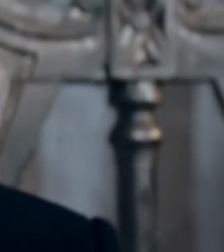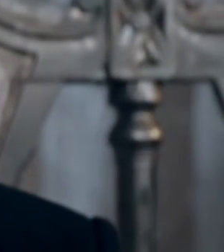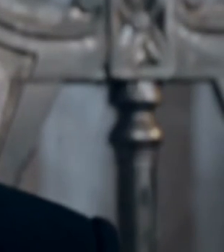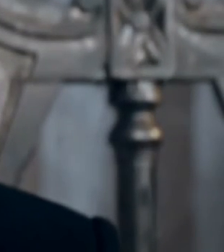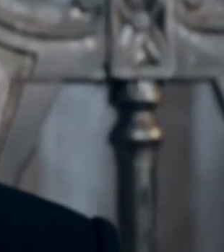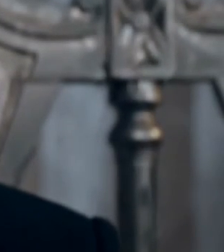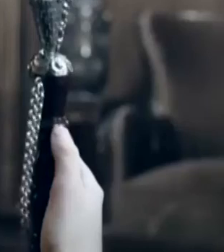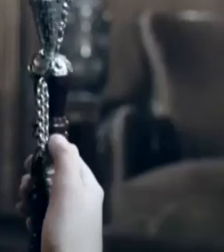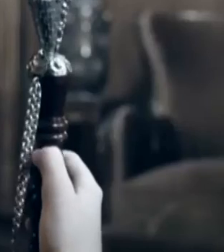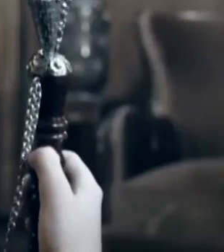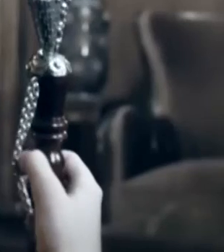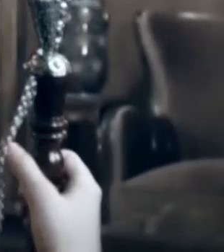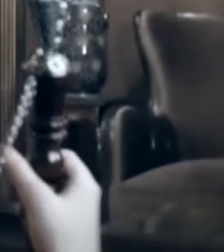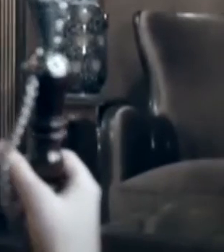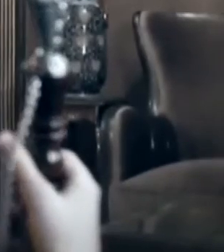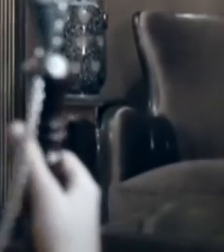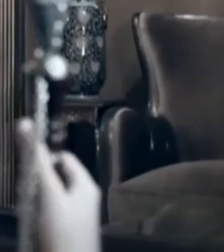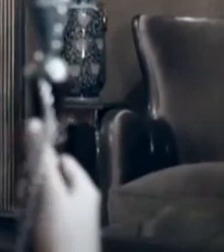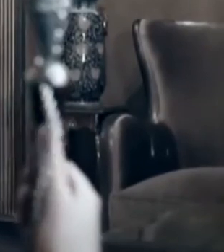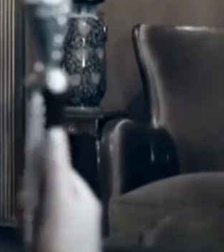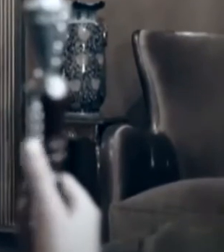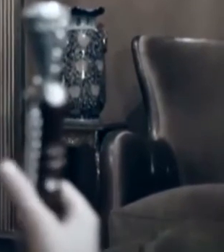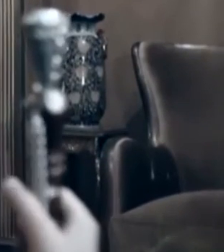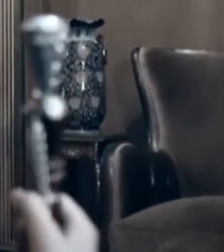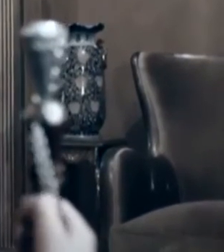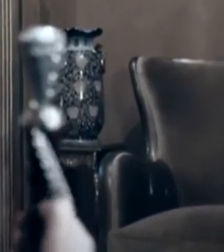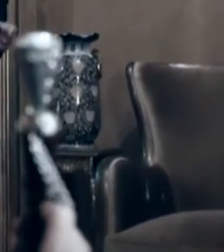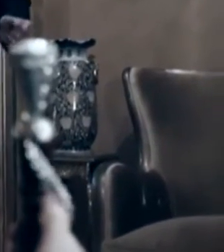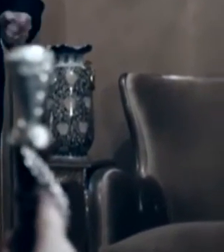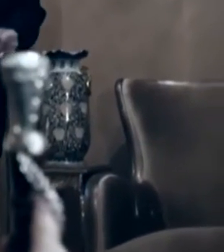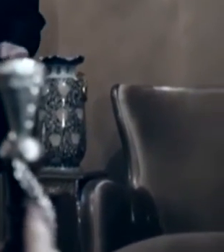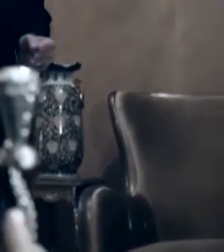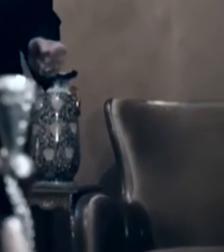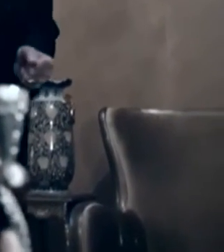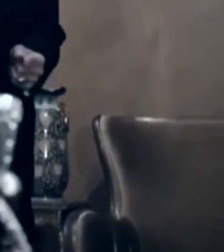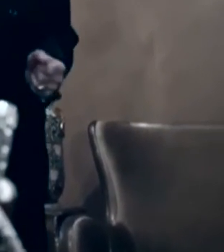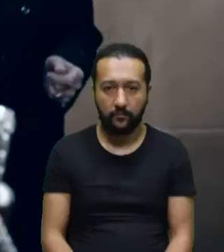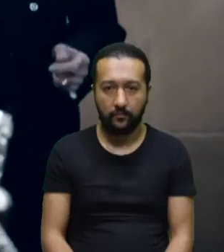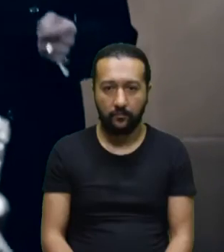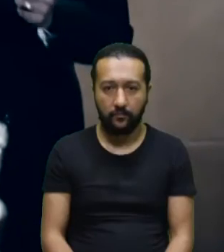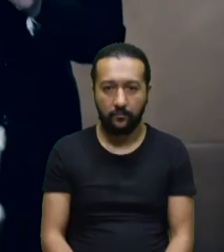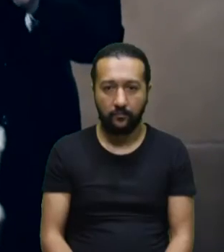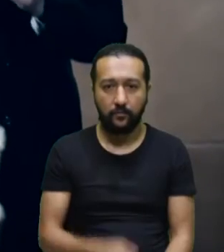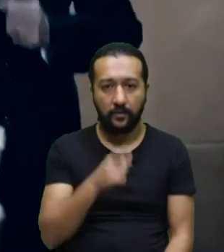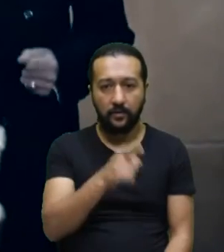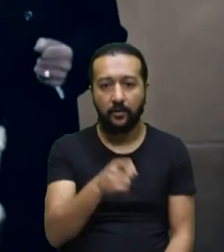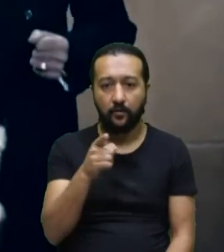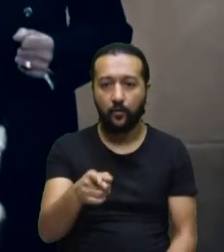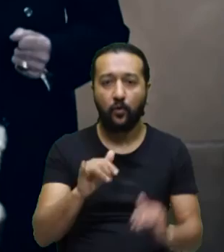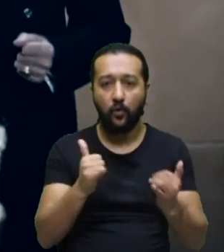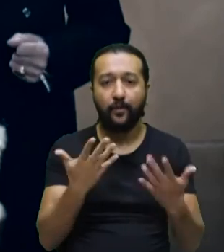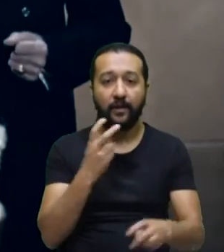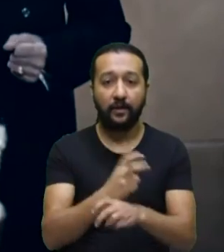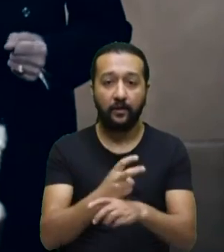Arthur elinde asayla tahta. Kapıda şık, yaşlı majeste. Gergin bakarak yanına yaklaşıyor. Sana